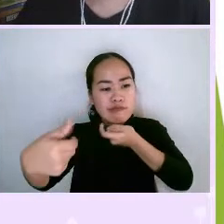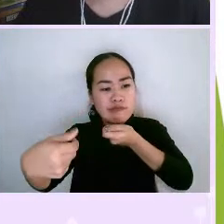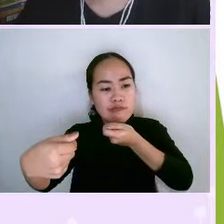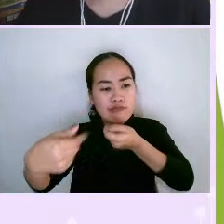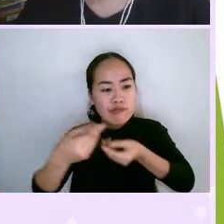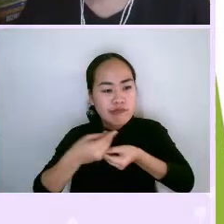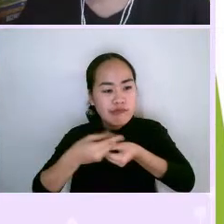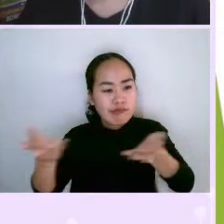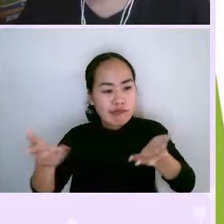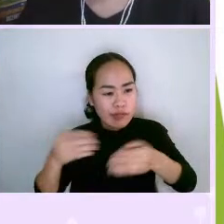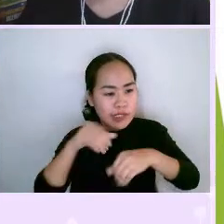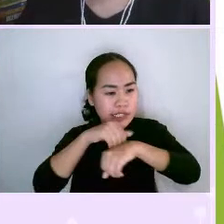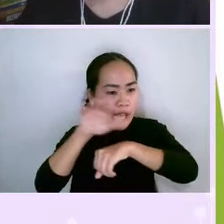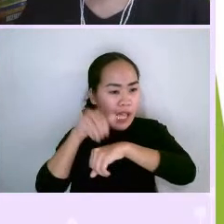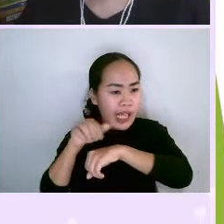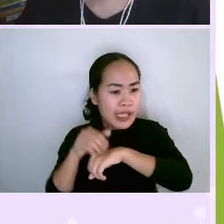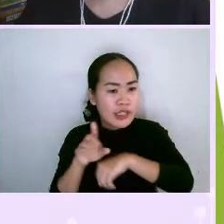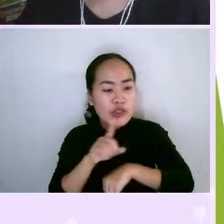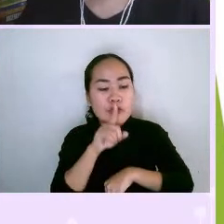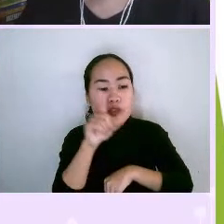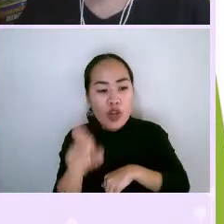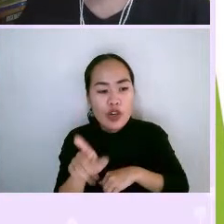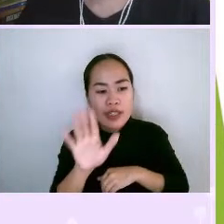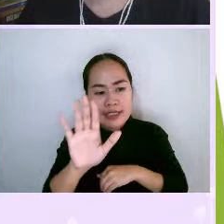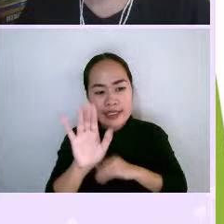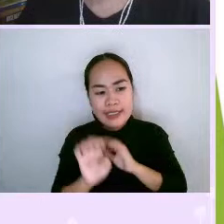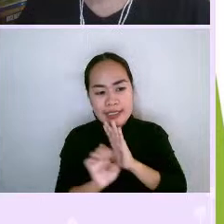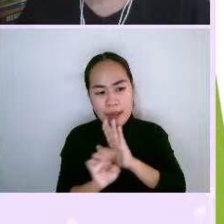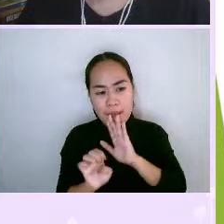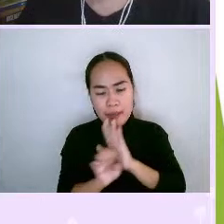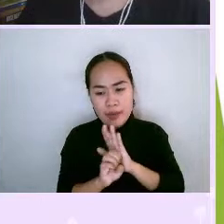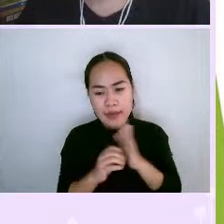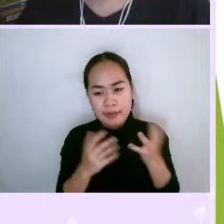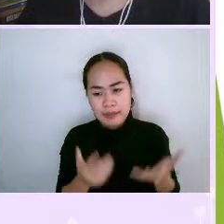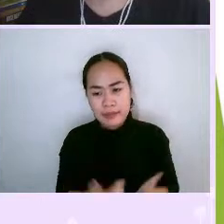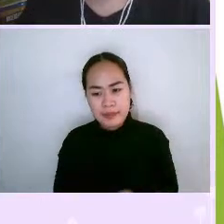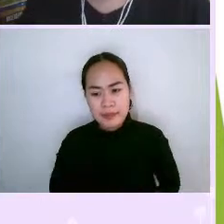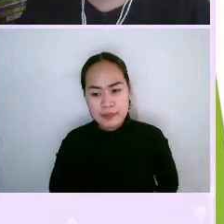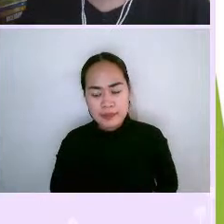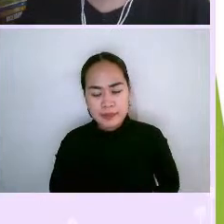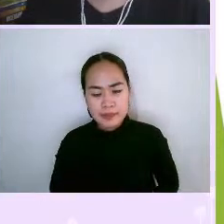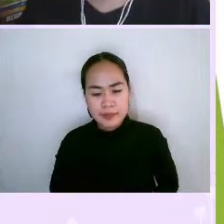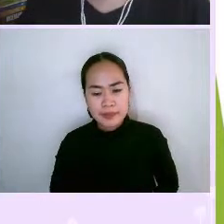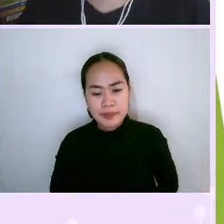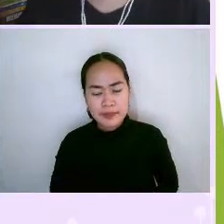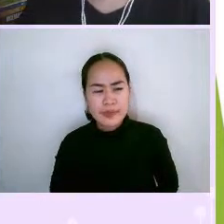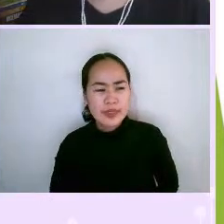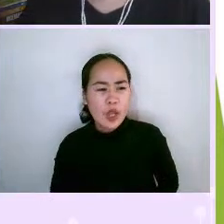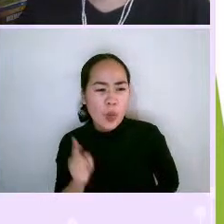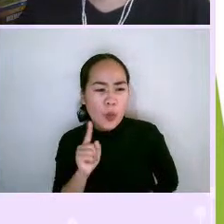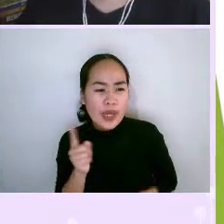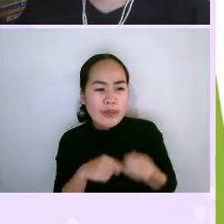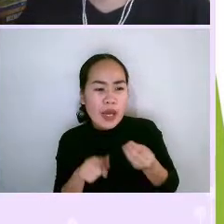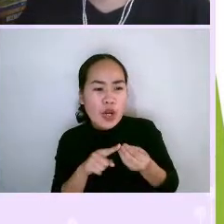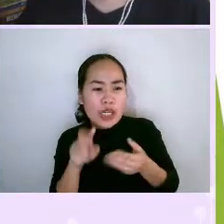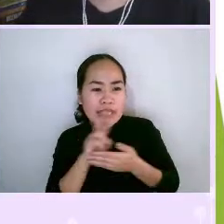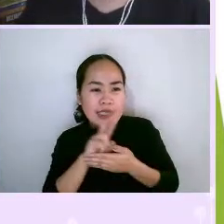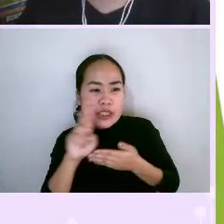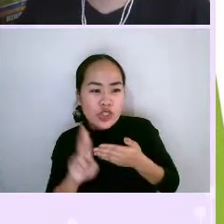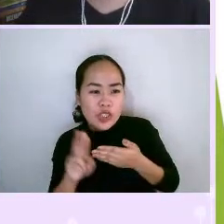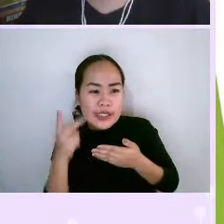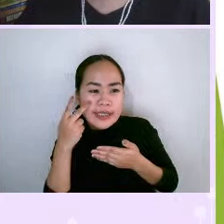anihin. Ayan. So that's an example only. Okay. So ano ba ang result ng ating